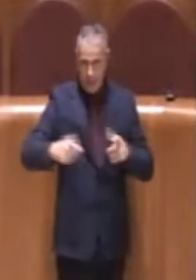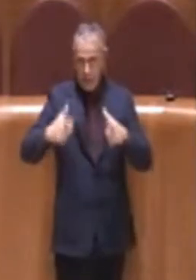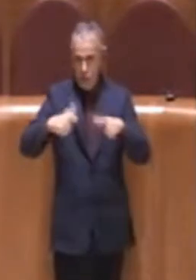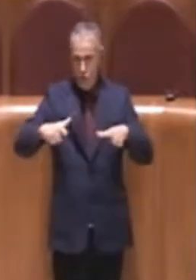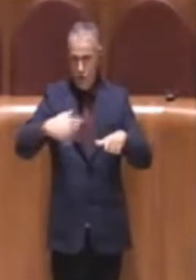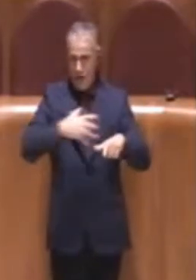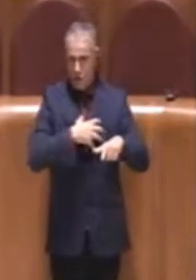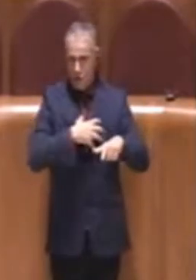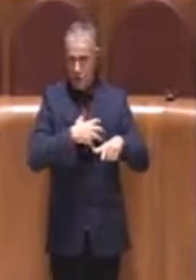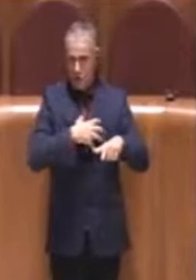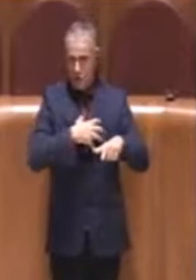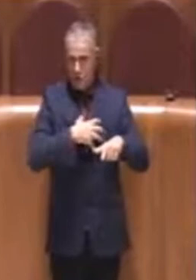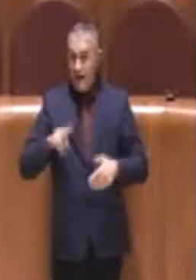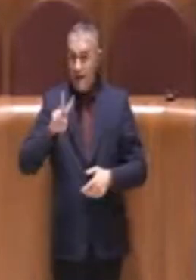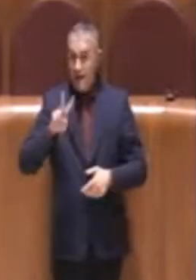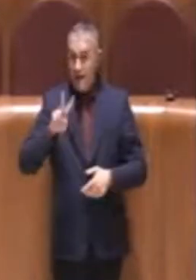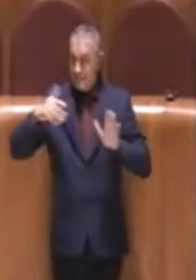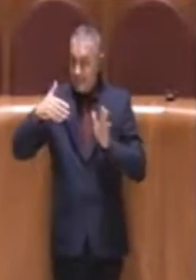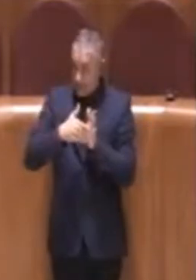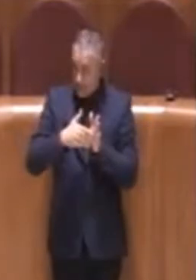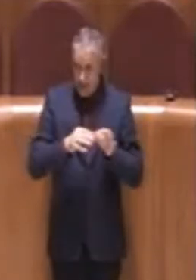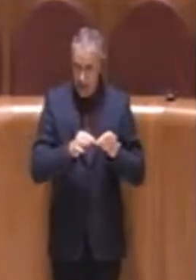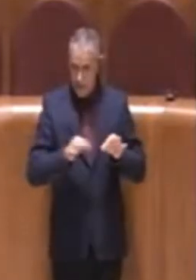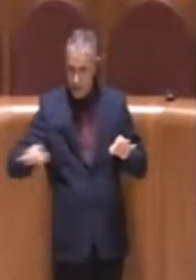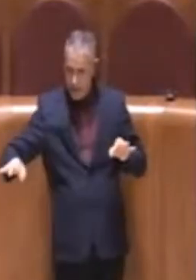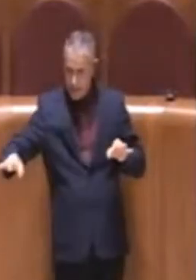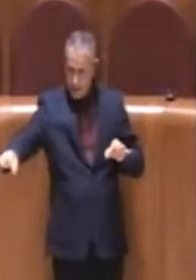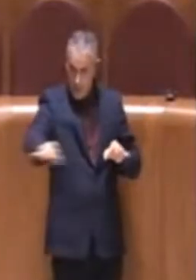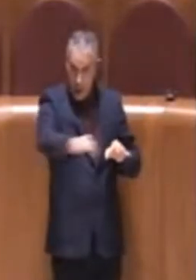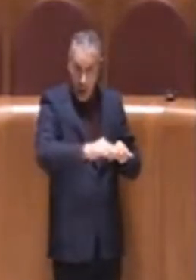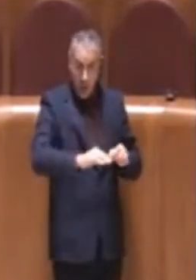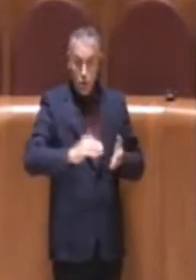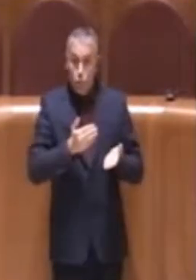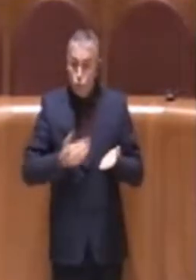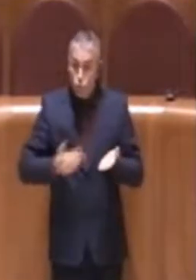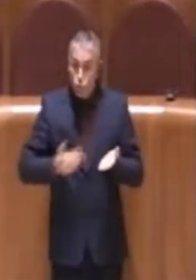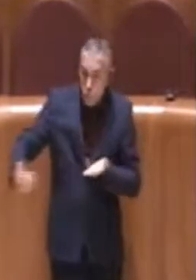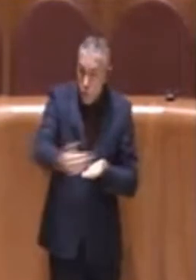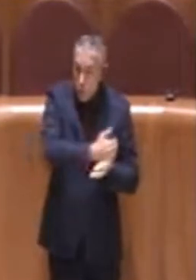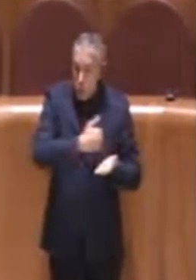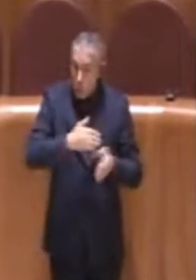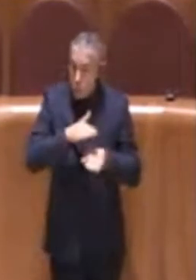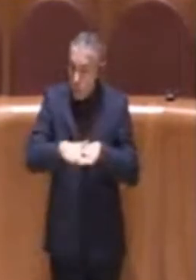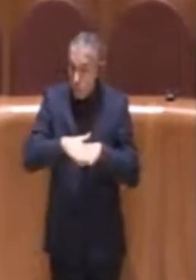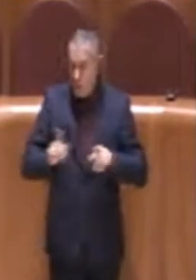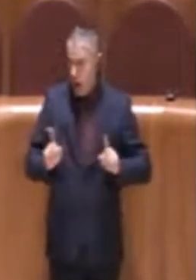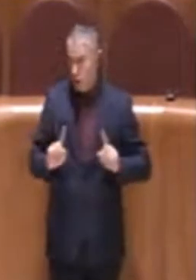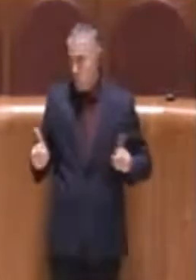non è detto che questi 27 mila metri quadri vadano tutti utilizzati grazie